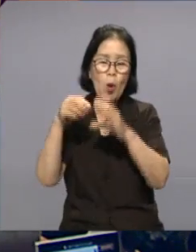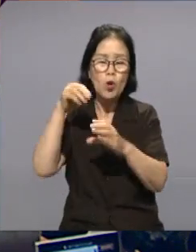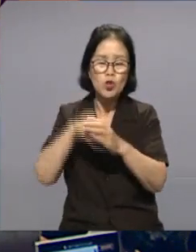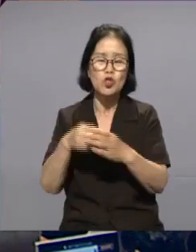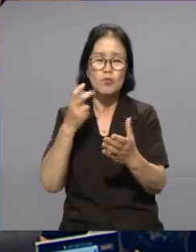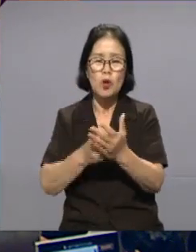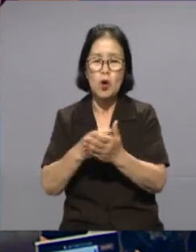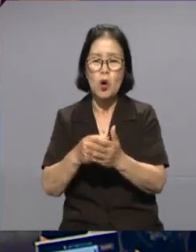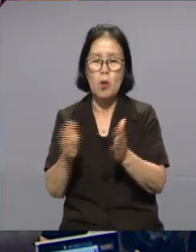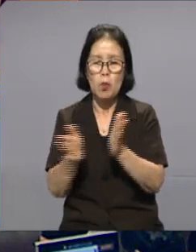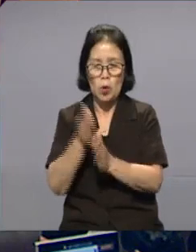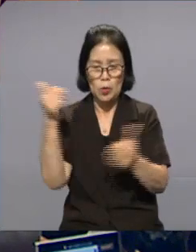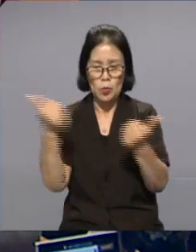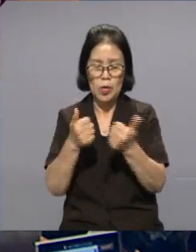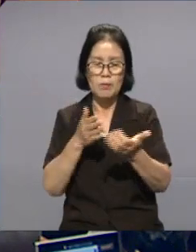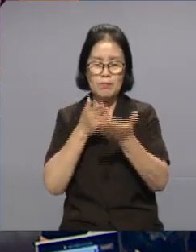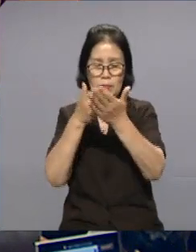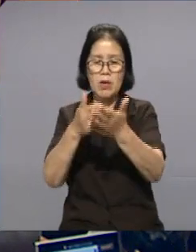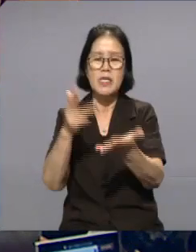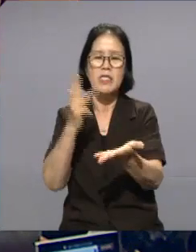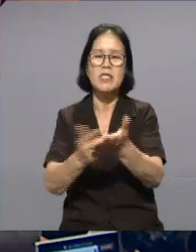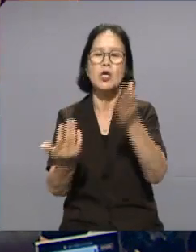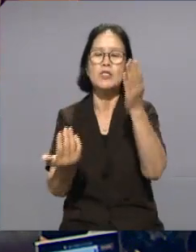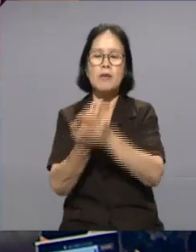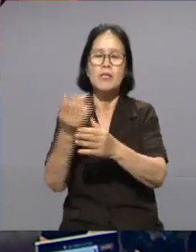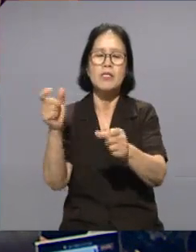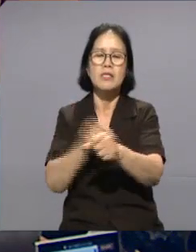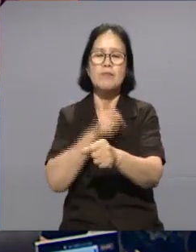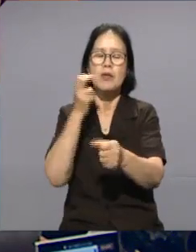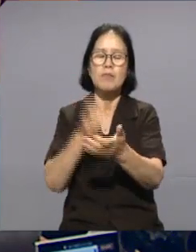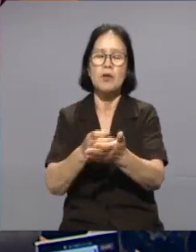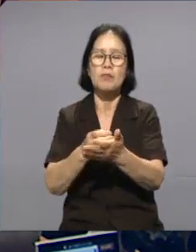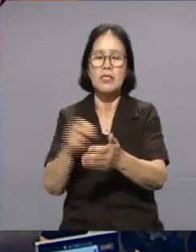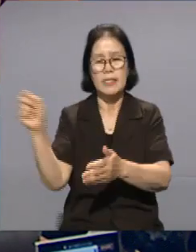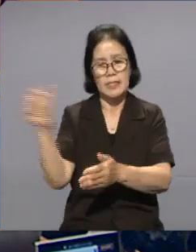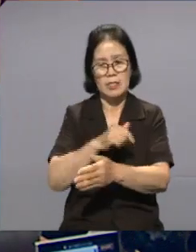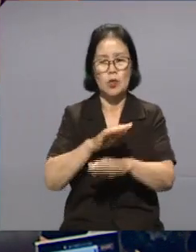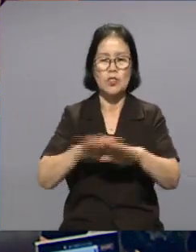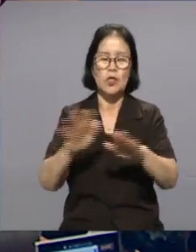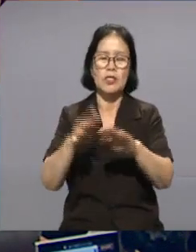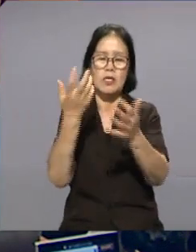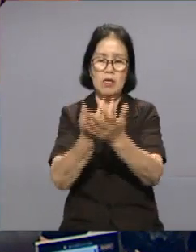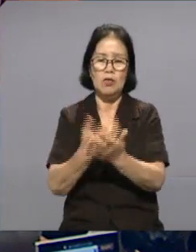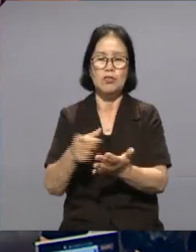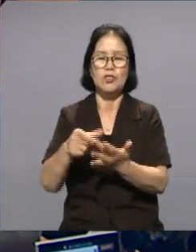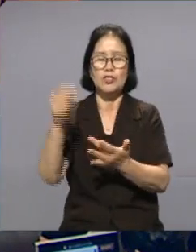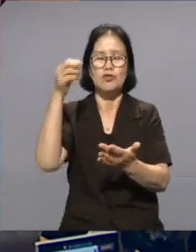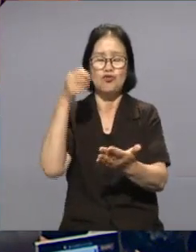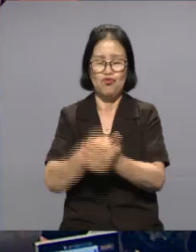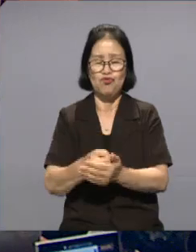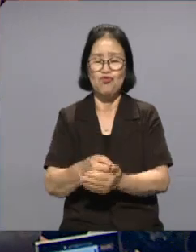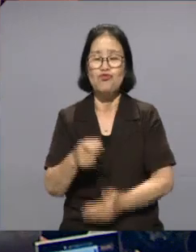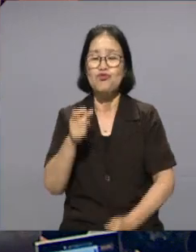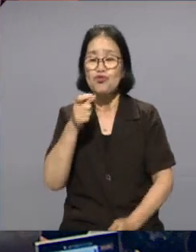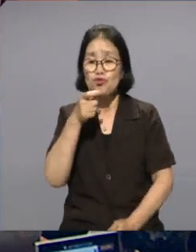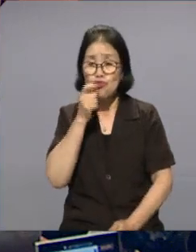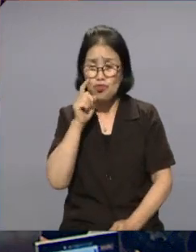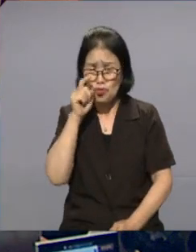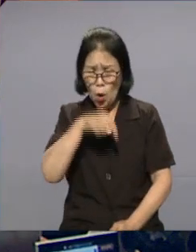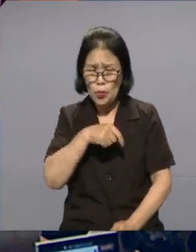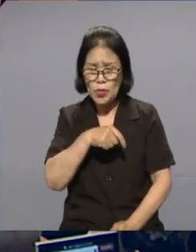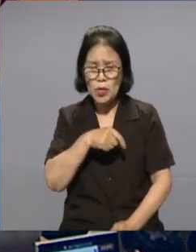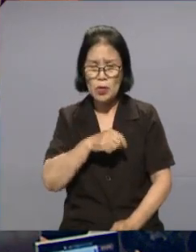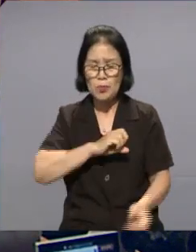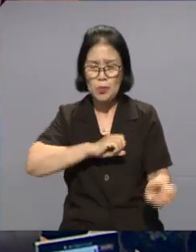국회 본회의에 집회부하고 이태원참사 특별법을 신속 처리한 건으로 지정했습니다 후쿠시마 원전 오염수 반대 결의안도